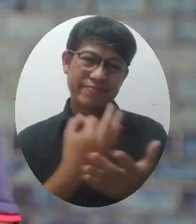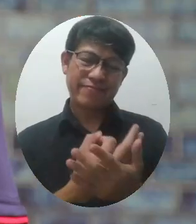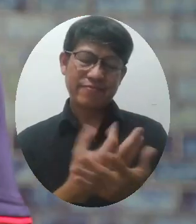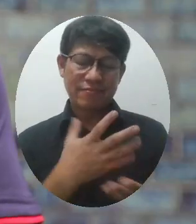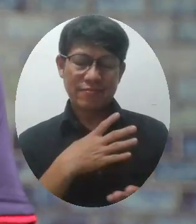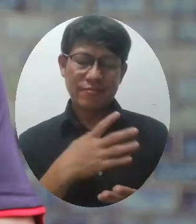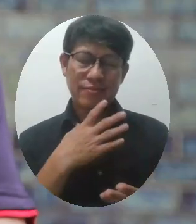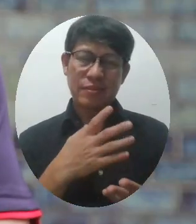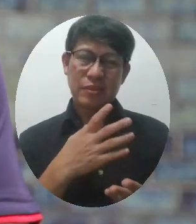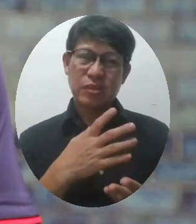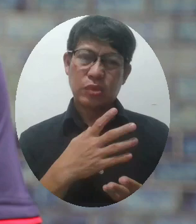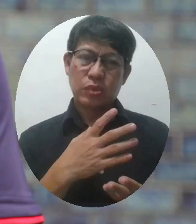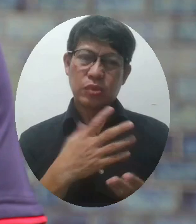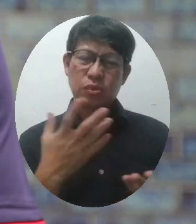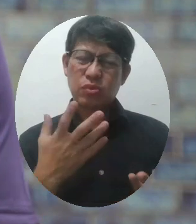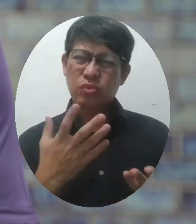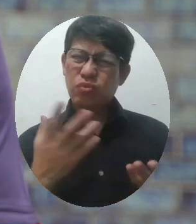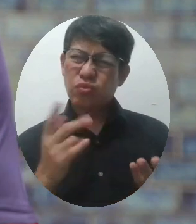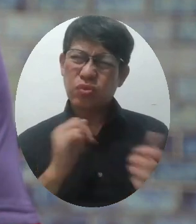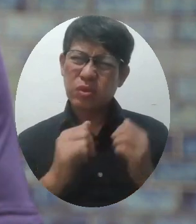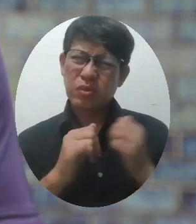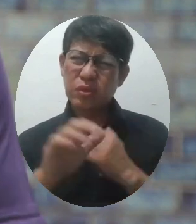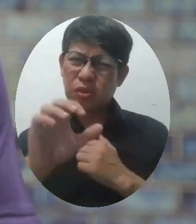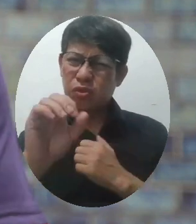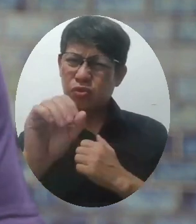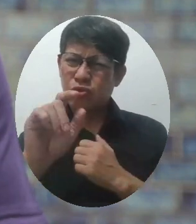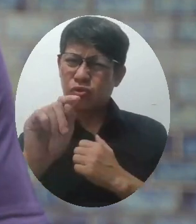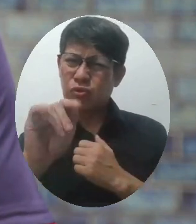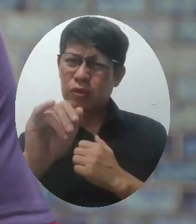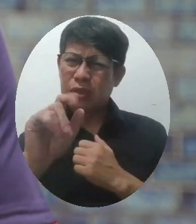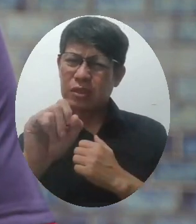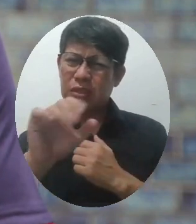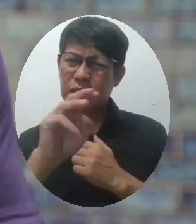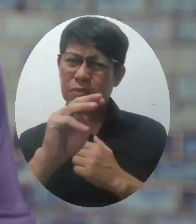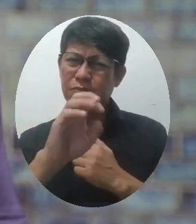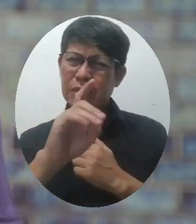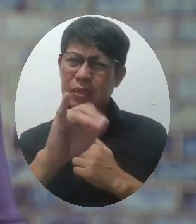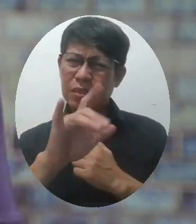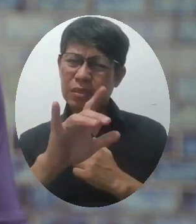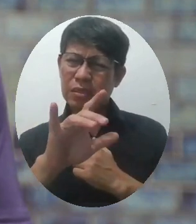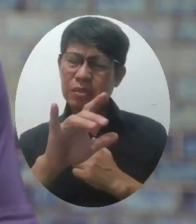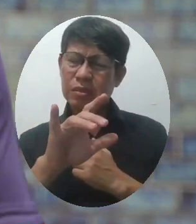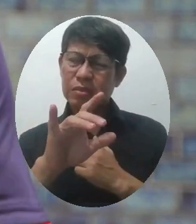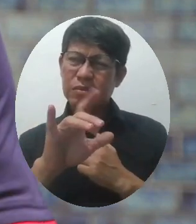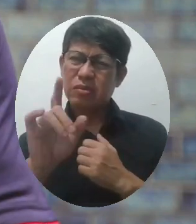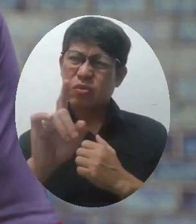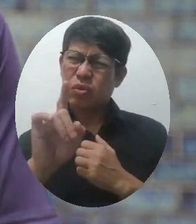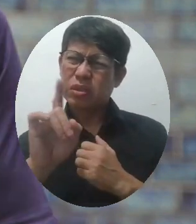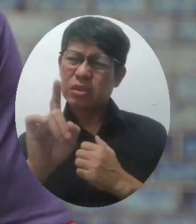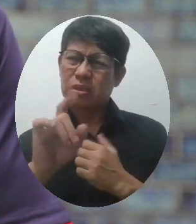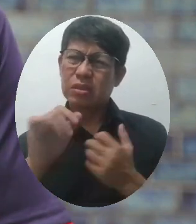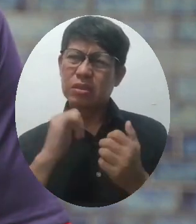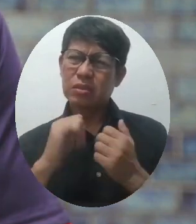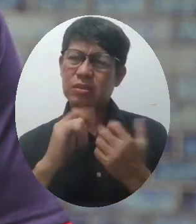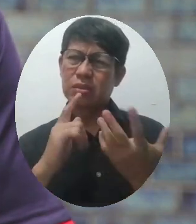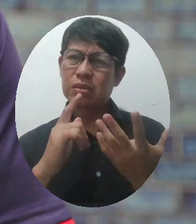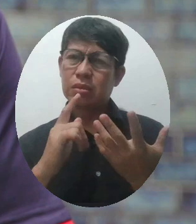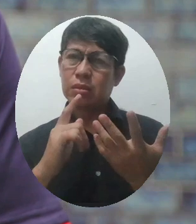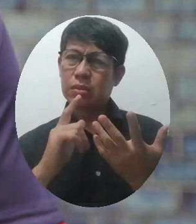ng otitis media o impeksyon sa tenga? Ano nga ba ang tamang paraan ng paglilinis ng